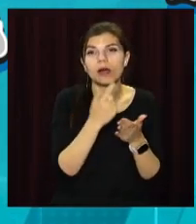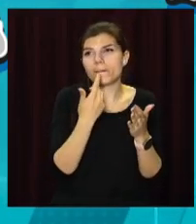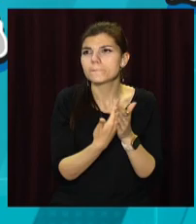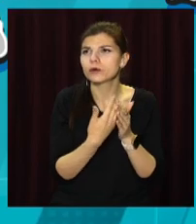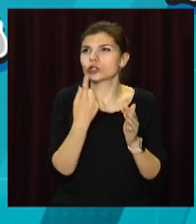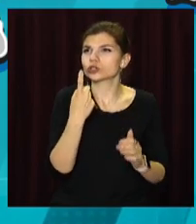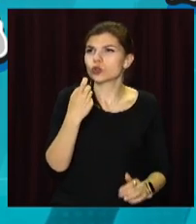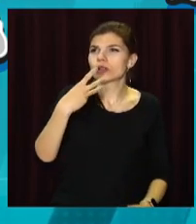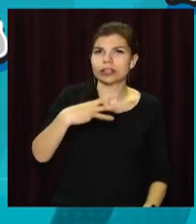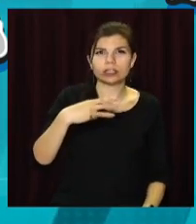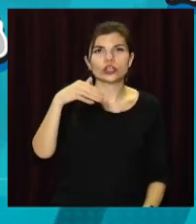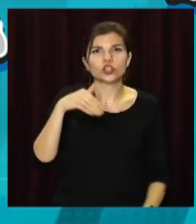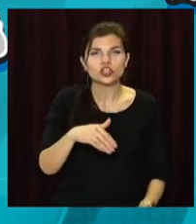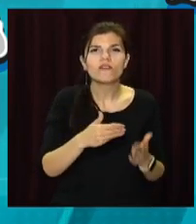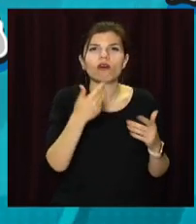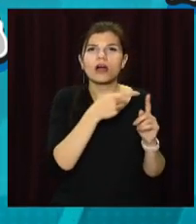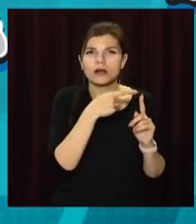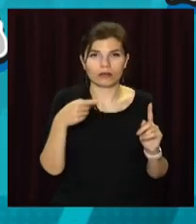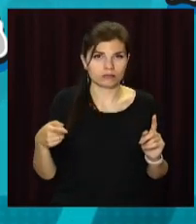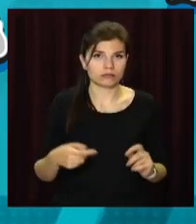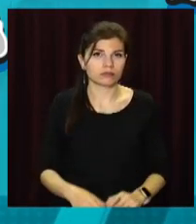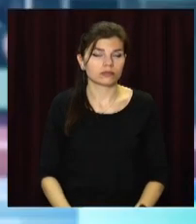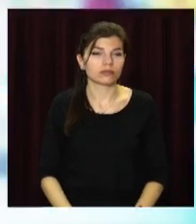понад 130 тисяч людей.